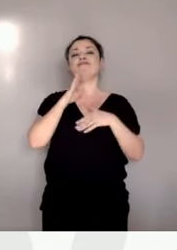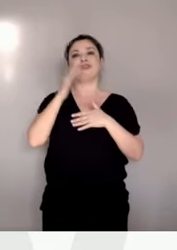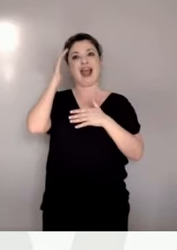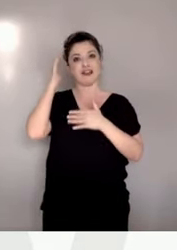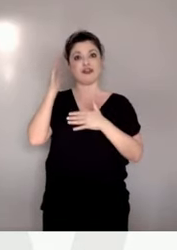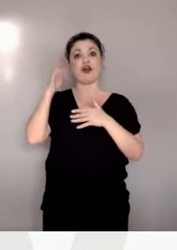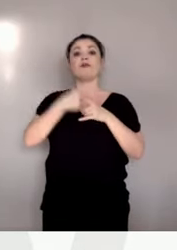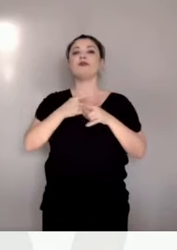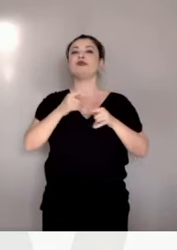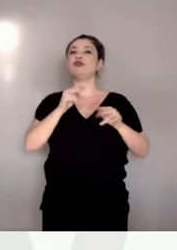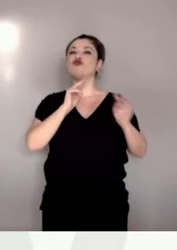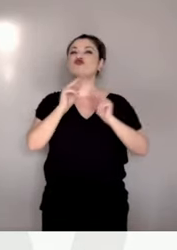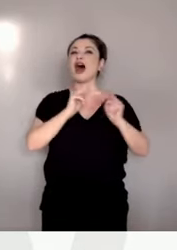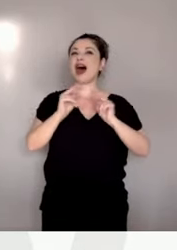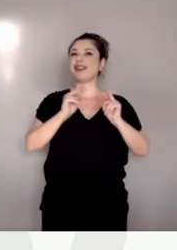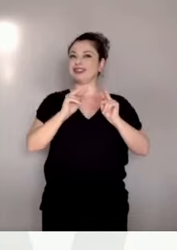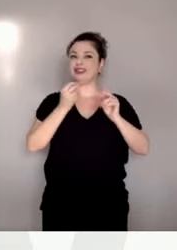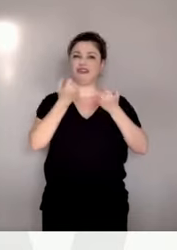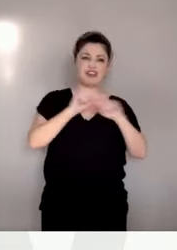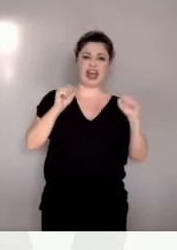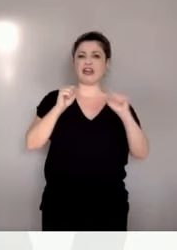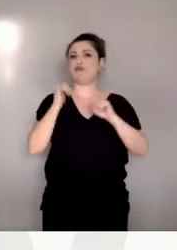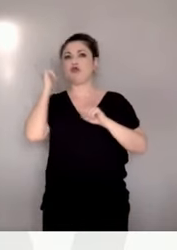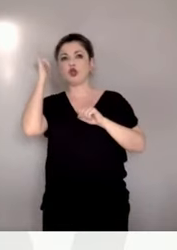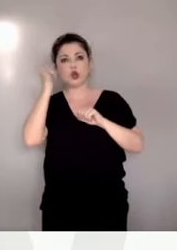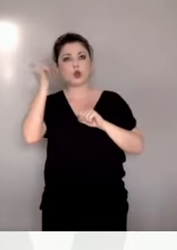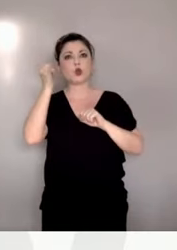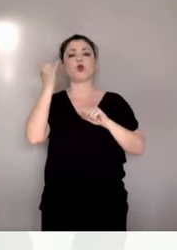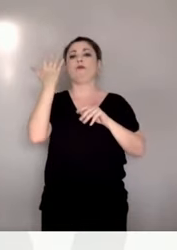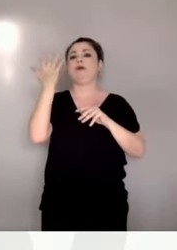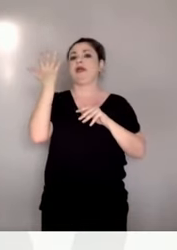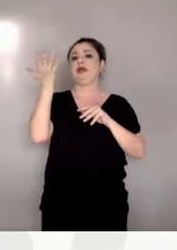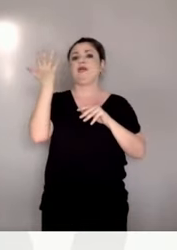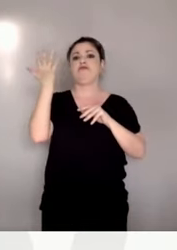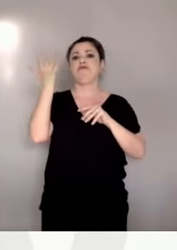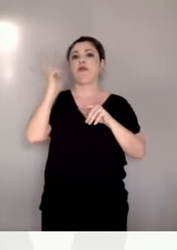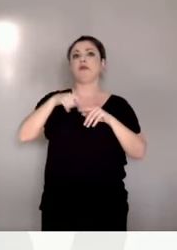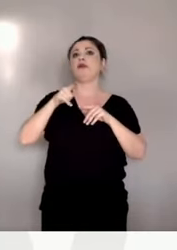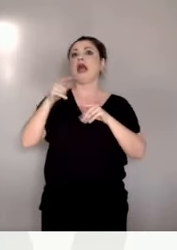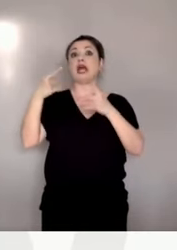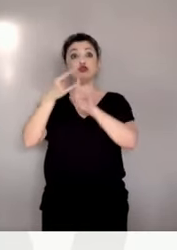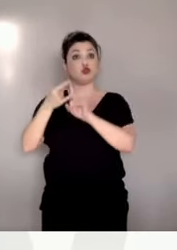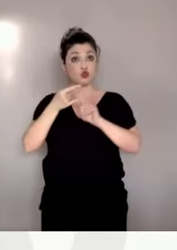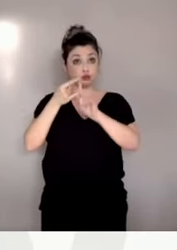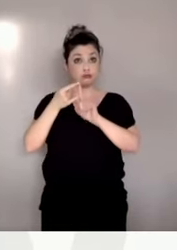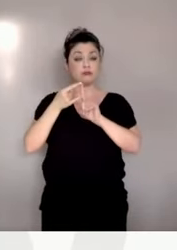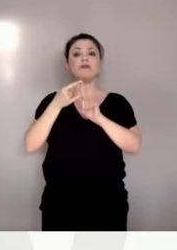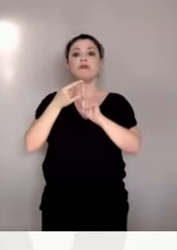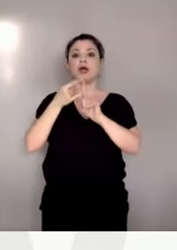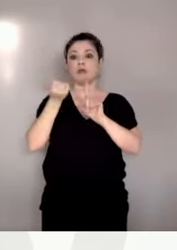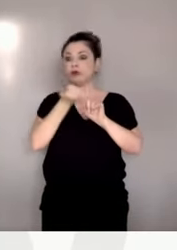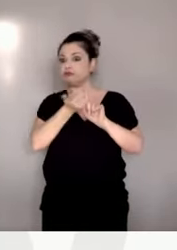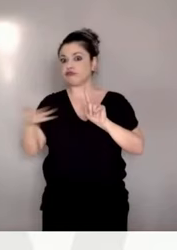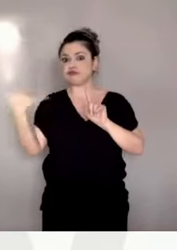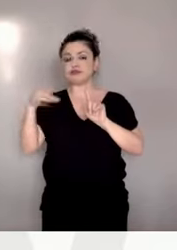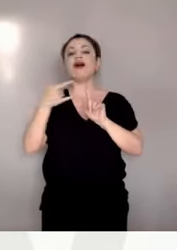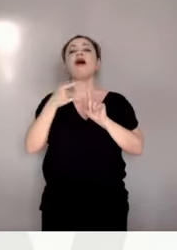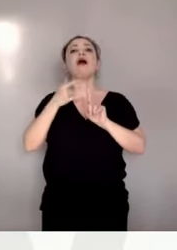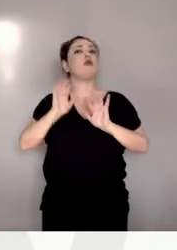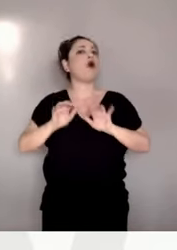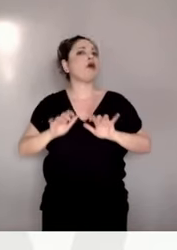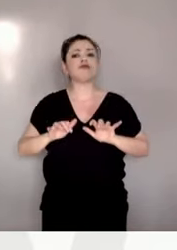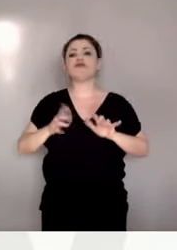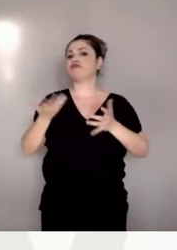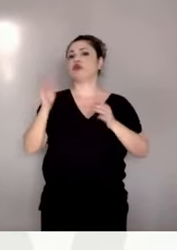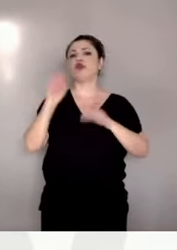chat dei vari canali Facebook, YouTube e anche in Zoom, dove siete molto numerosi, commenti,